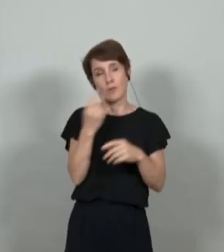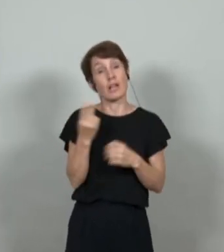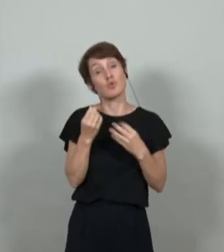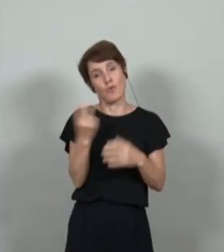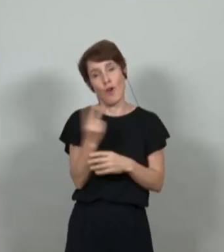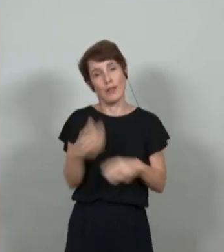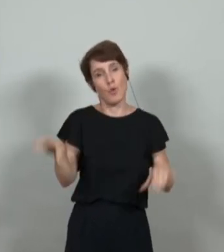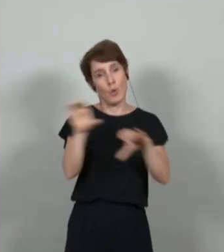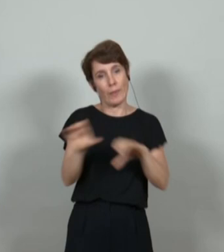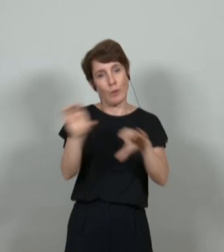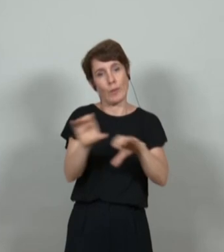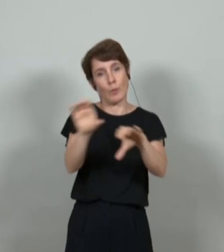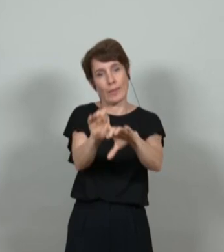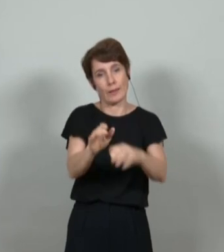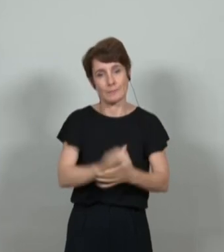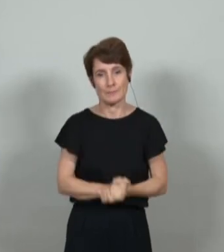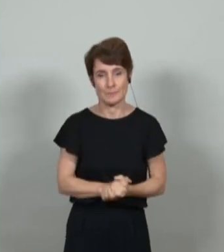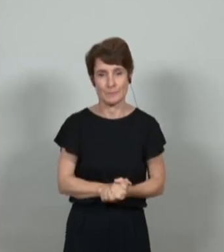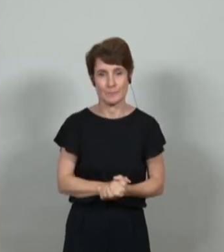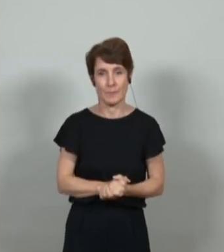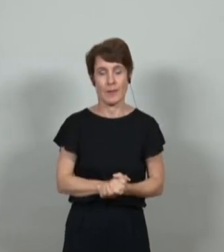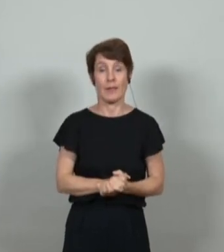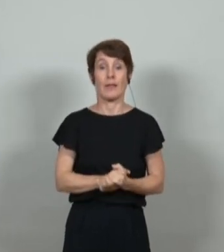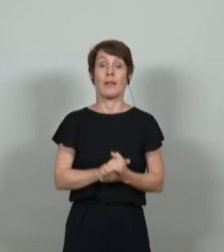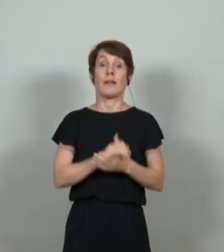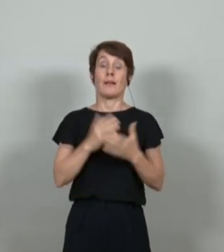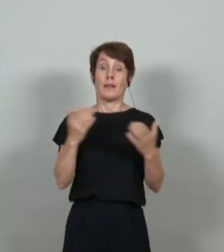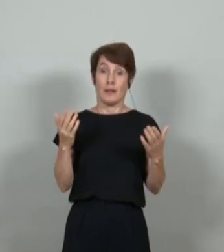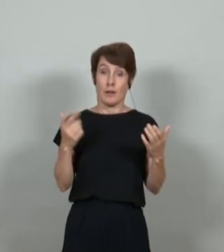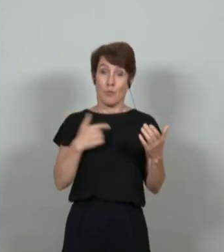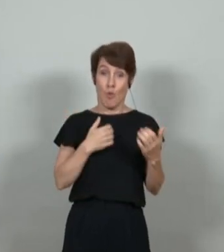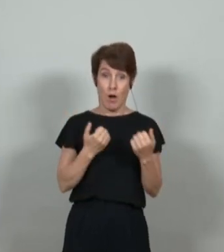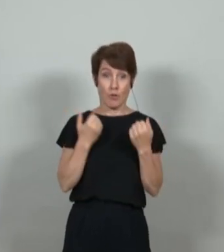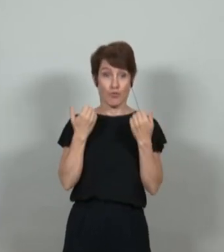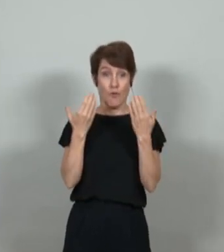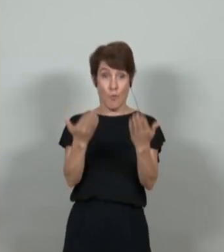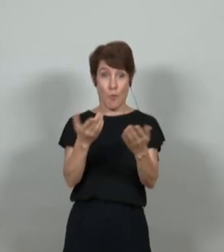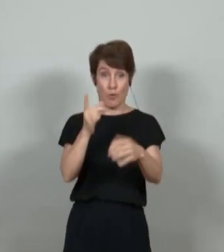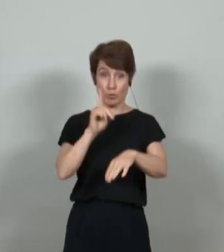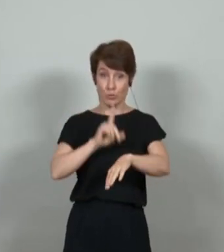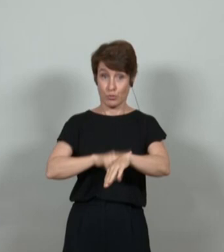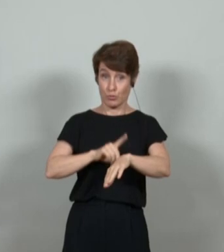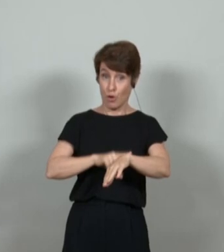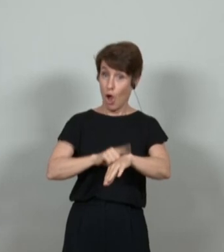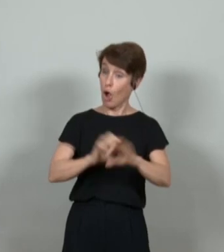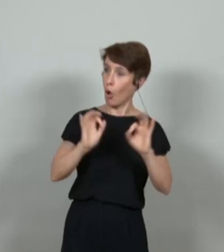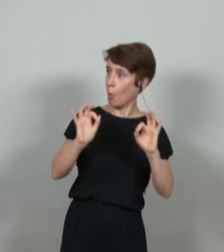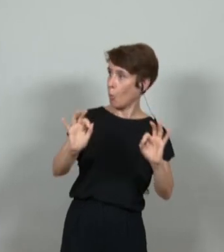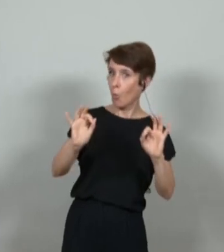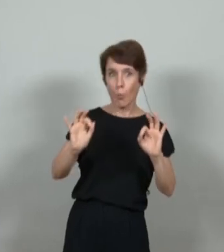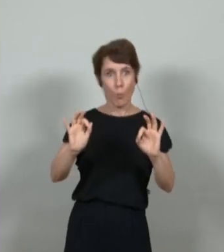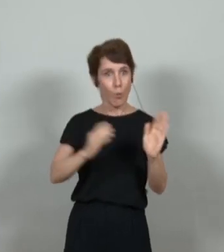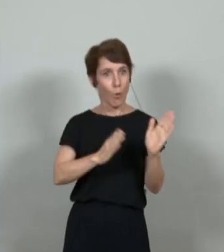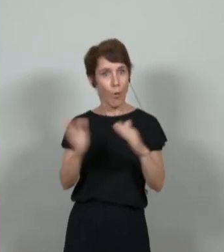avoir l'autre je vous propose vu l'heure raisonnable somme toute